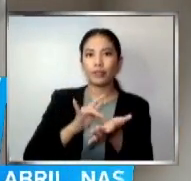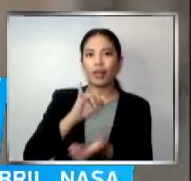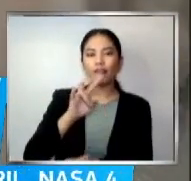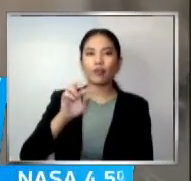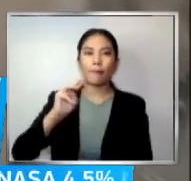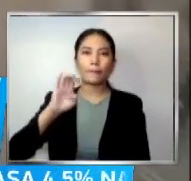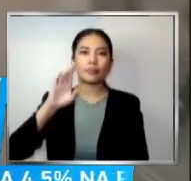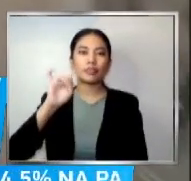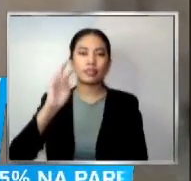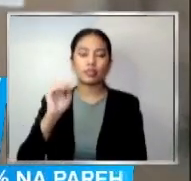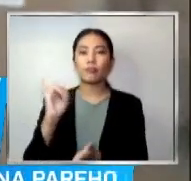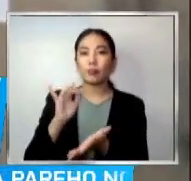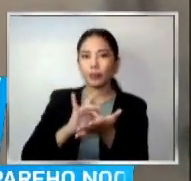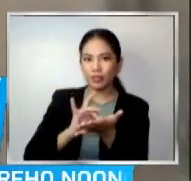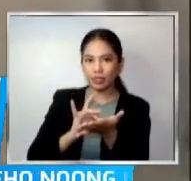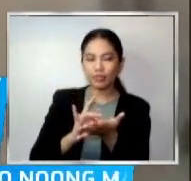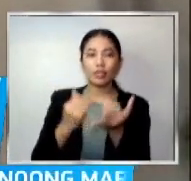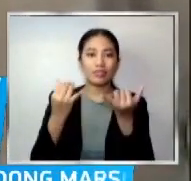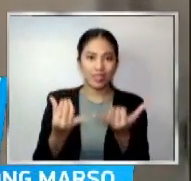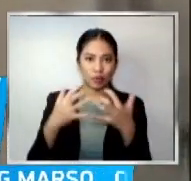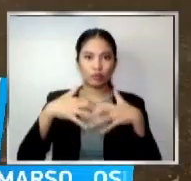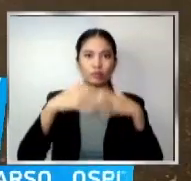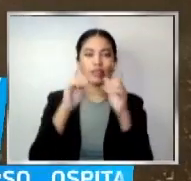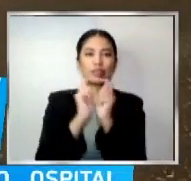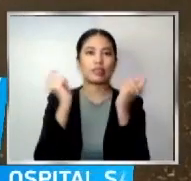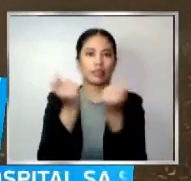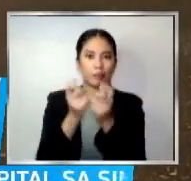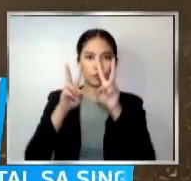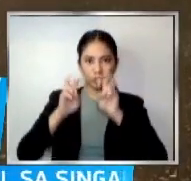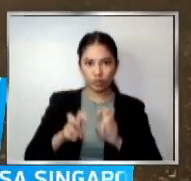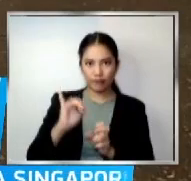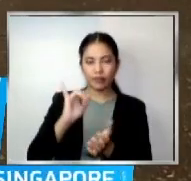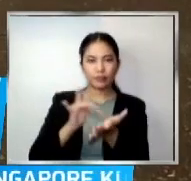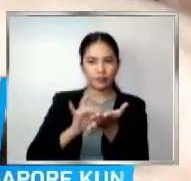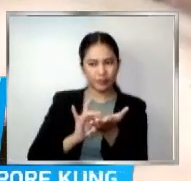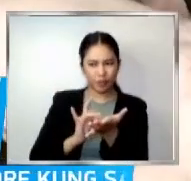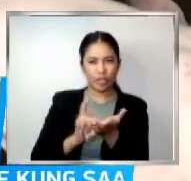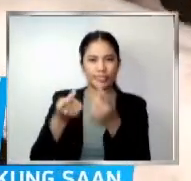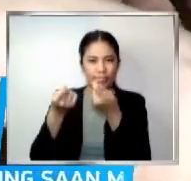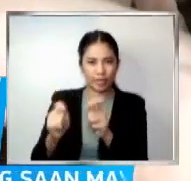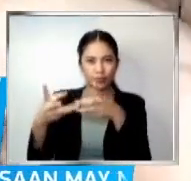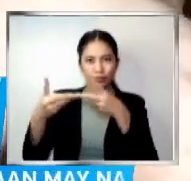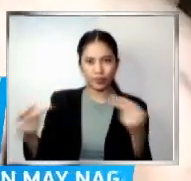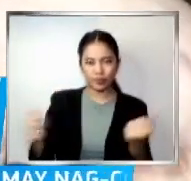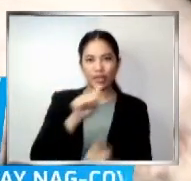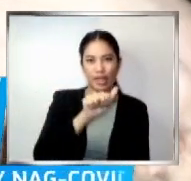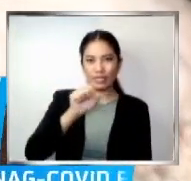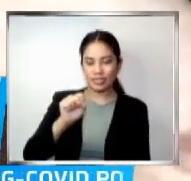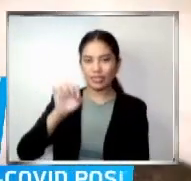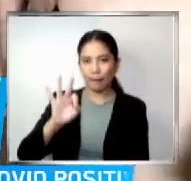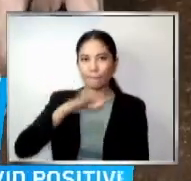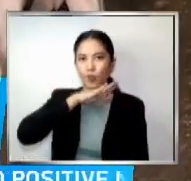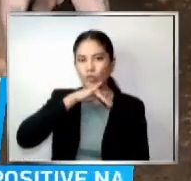sa ivermectin bilang gamot sa ASF. Magsasagawa rin sila ng field study na ivermectin at iba pang produkto